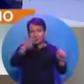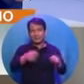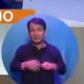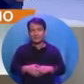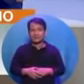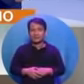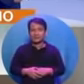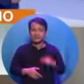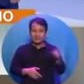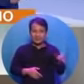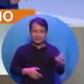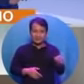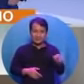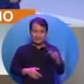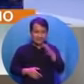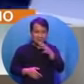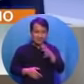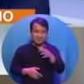Yung tatay nitong,